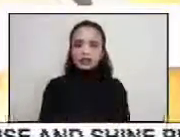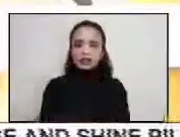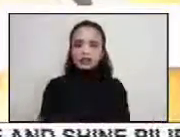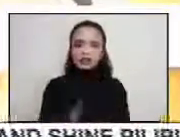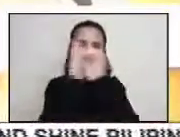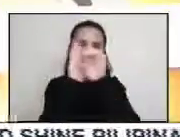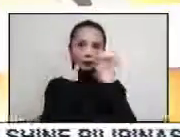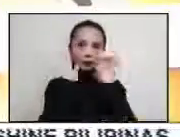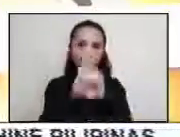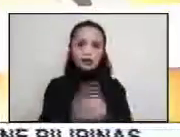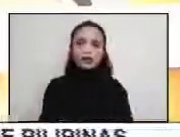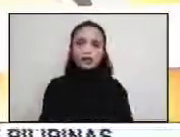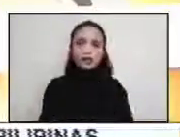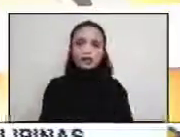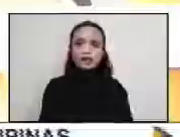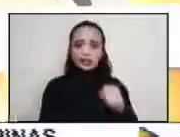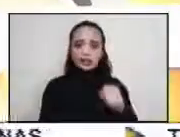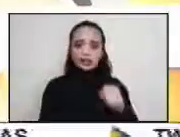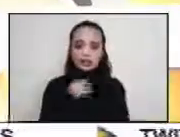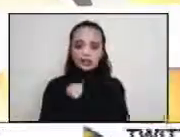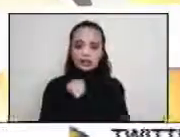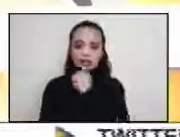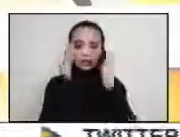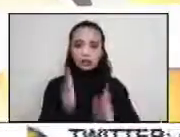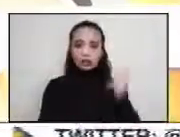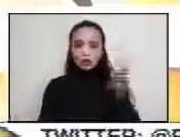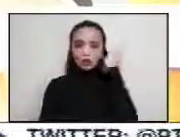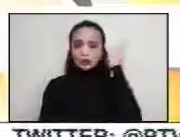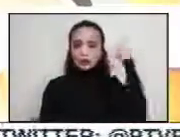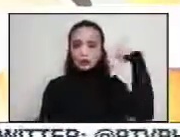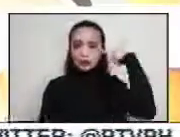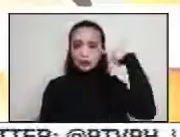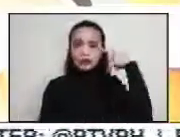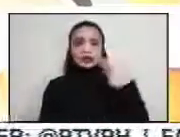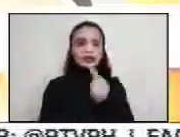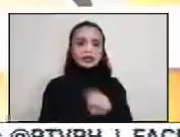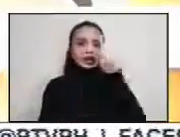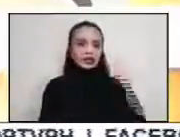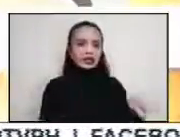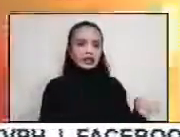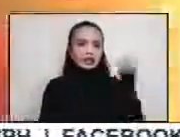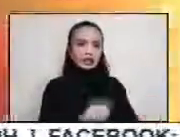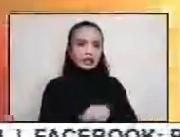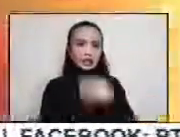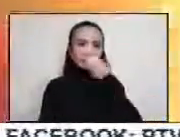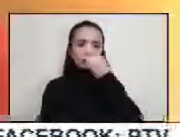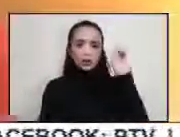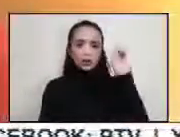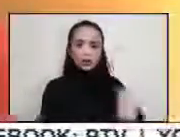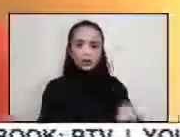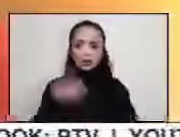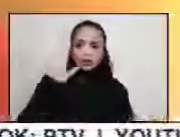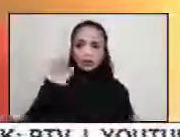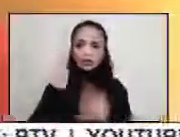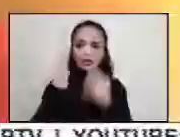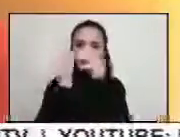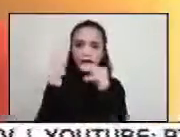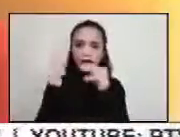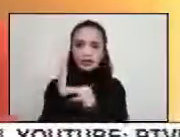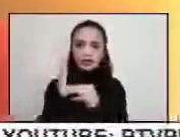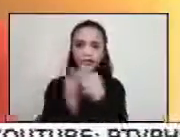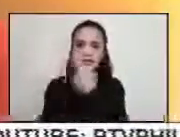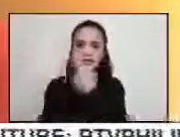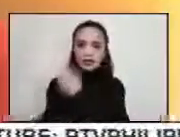the first EUA in the Philippine history, no? Tito Alge, tama. And I think the real challenge lang, like what Tito Alge mentioned, is